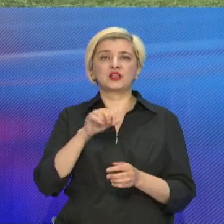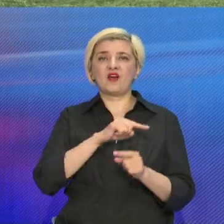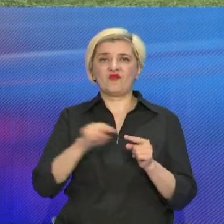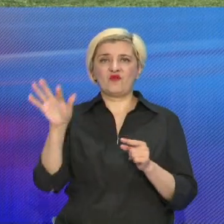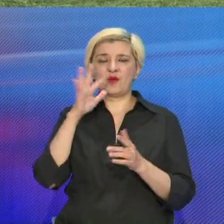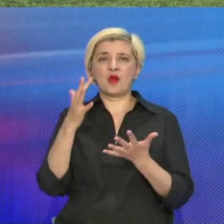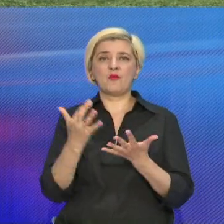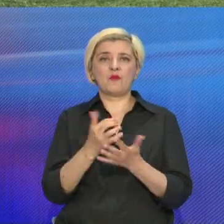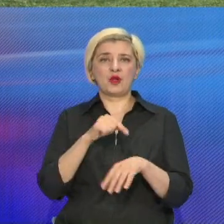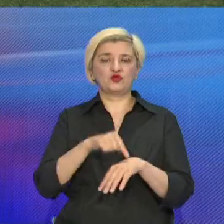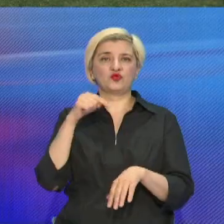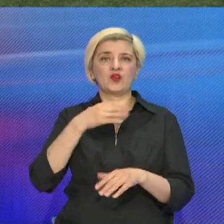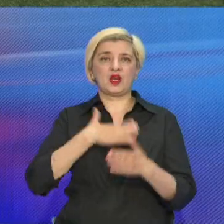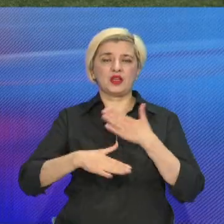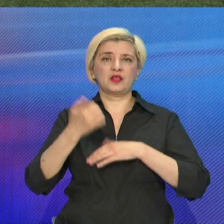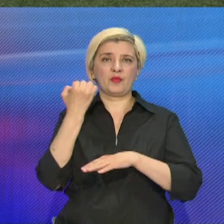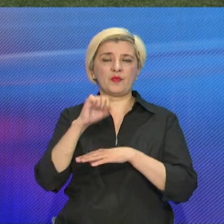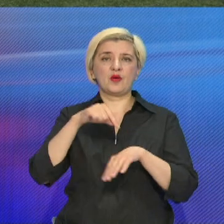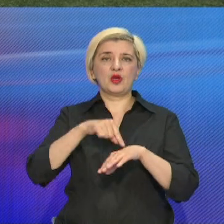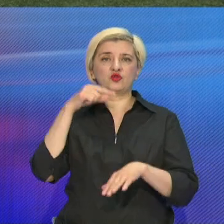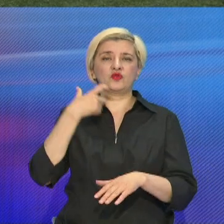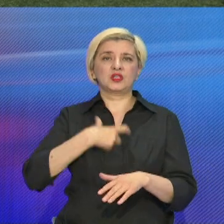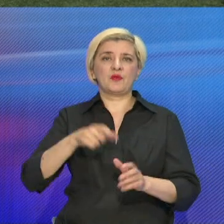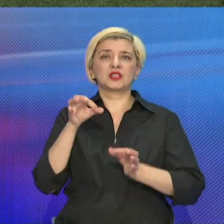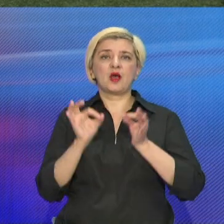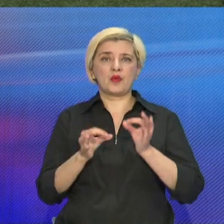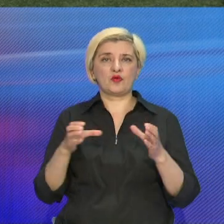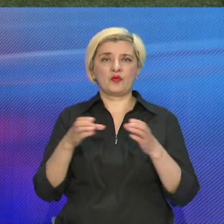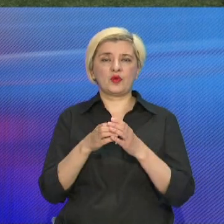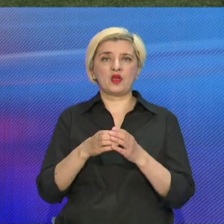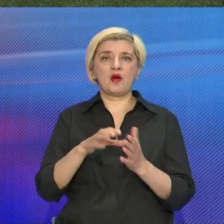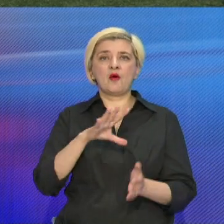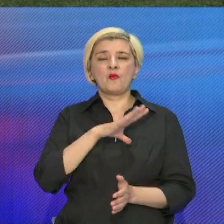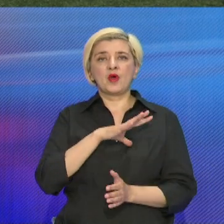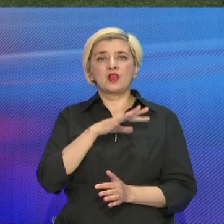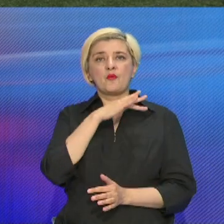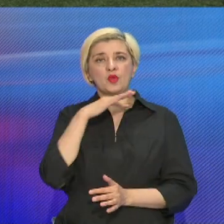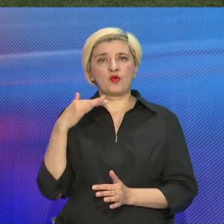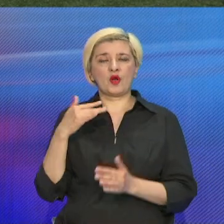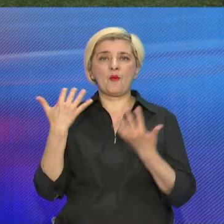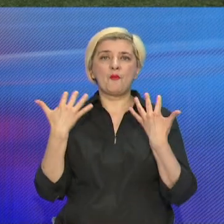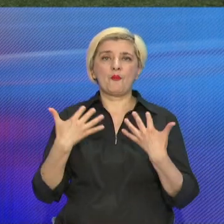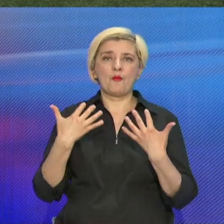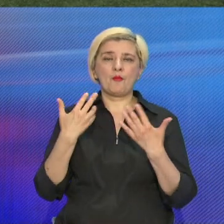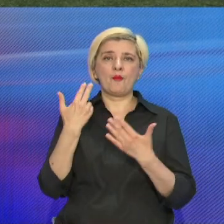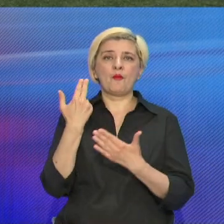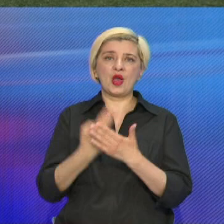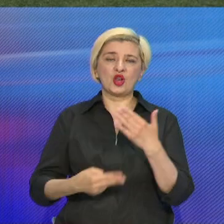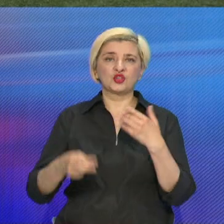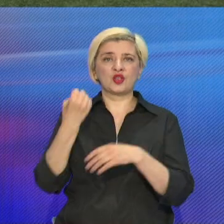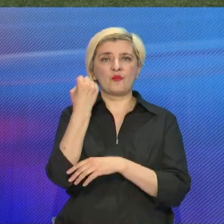себе соправдной командой. Было много поражений, побед, радости, эмоций,